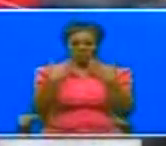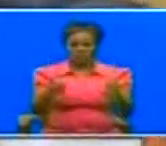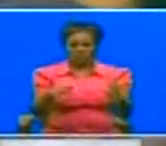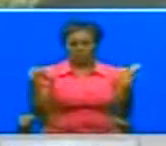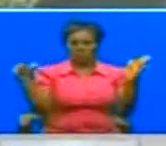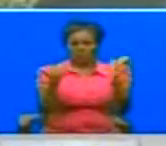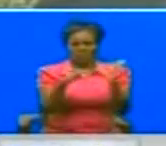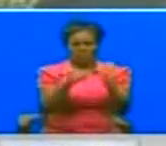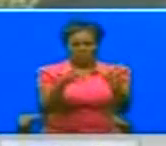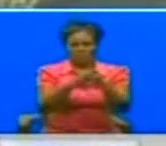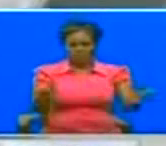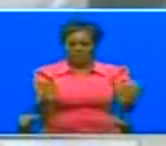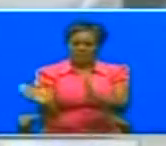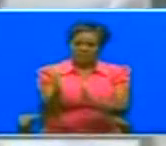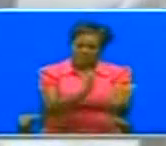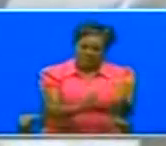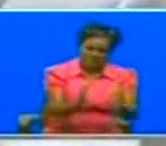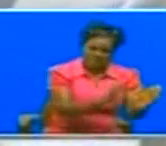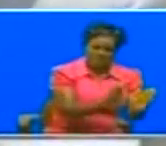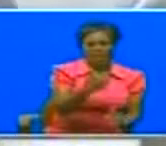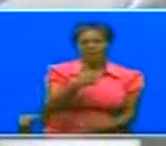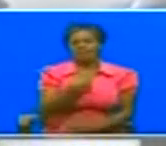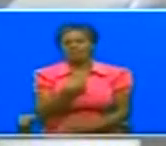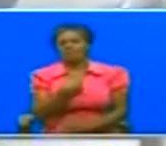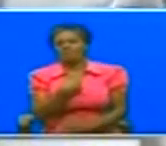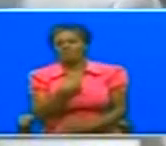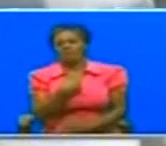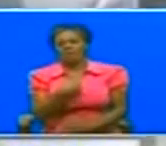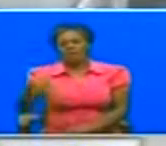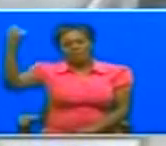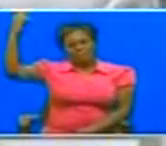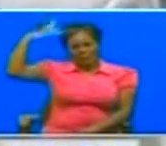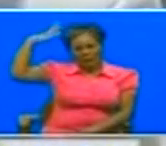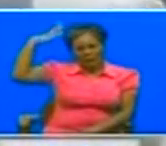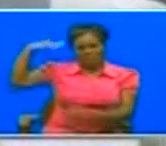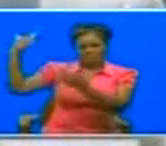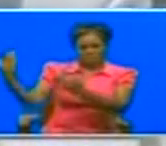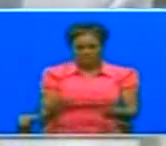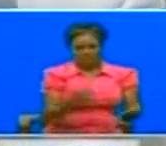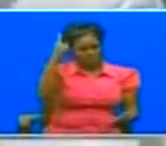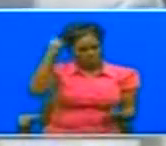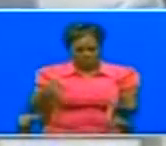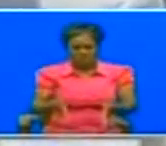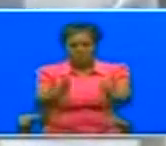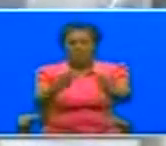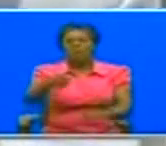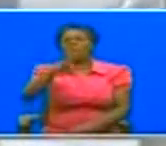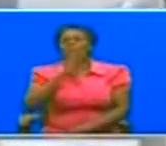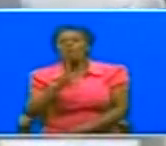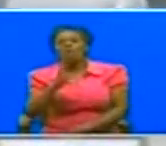in the long run. Ile mipango tumepanga ya kuweka stima sehemu hii, kuweka lami, kuweka